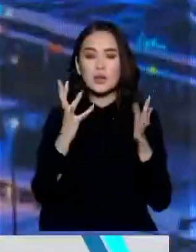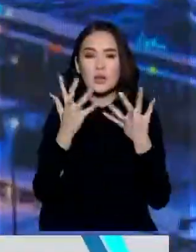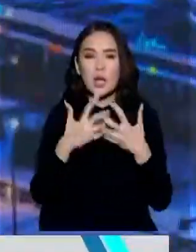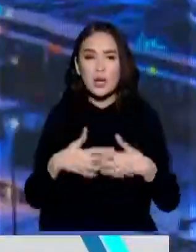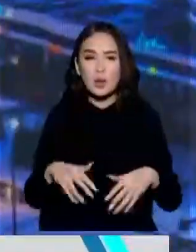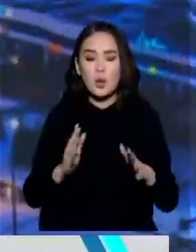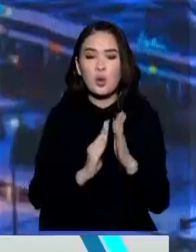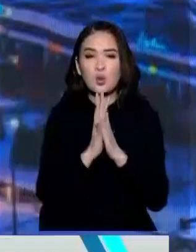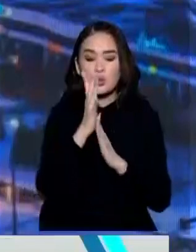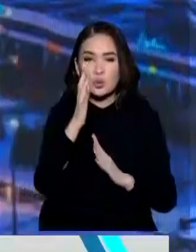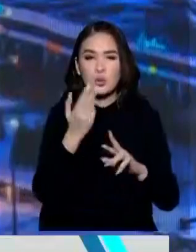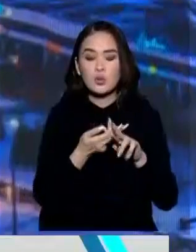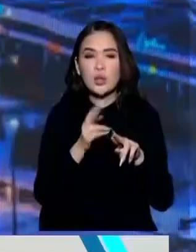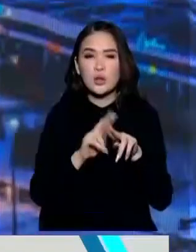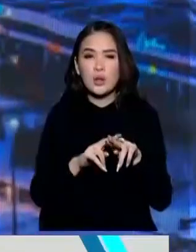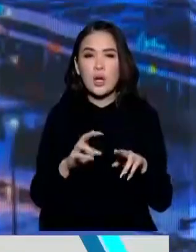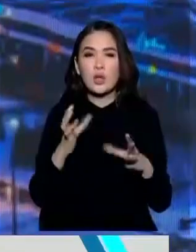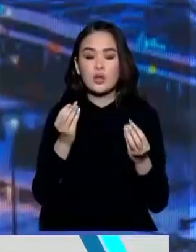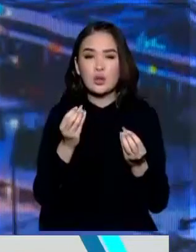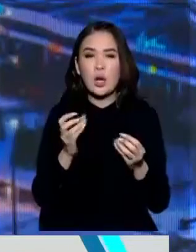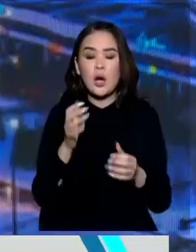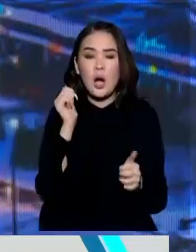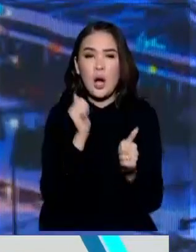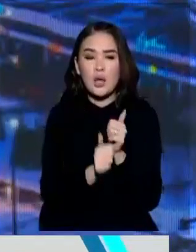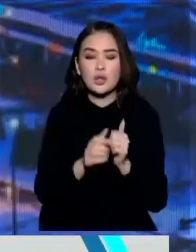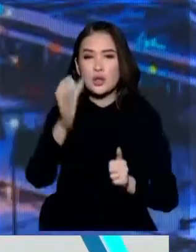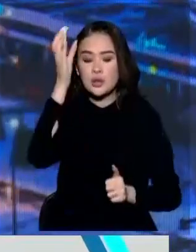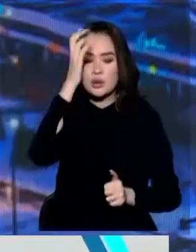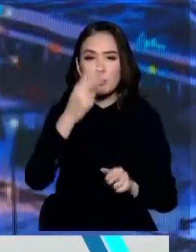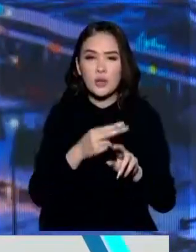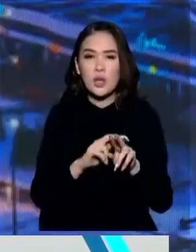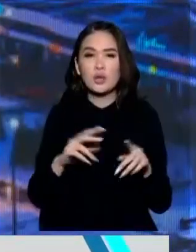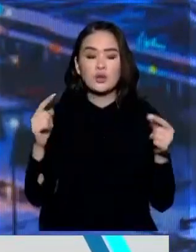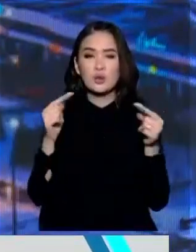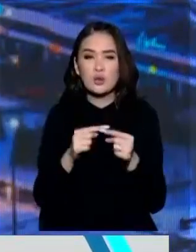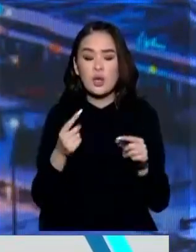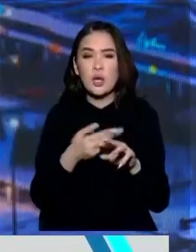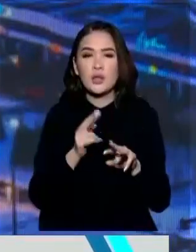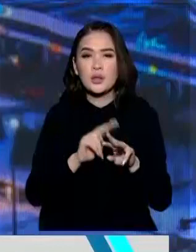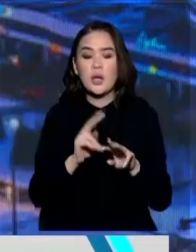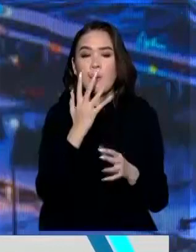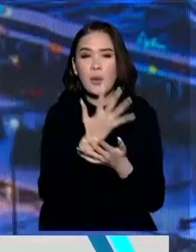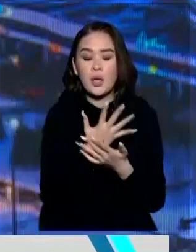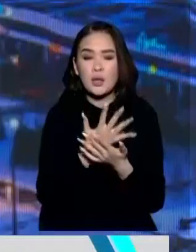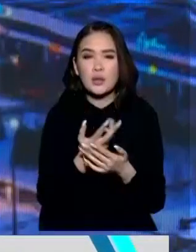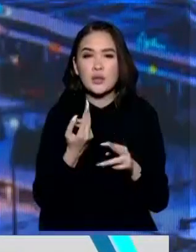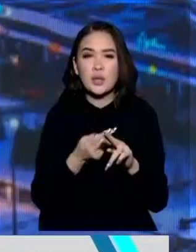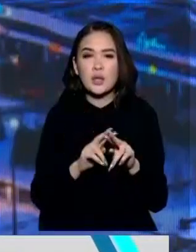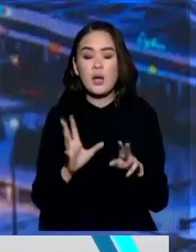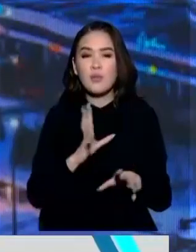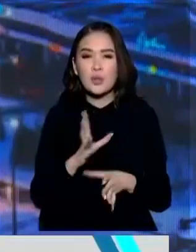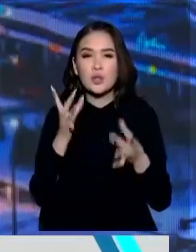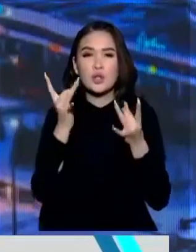өсіру, сапасын да өсіру және әр ғылыми ұжымға нақты бір нысан беріп қою. Мүмкін енді сіз жай